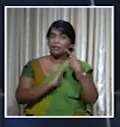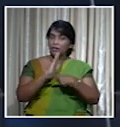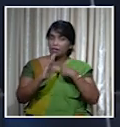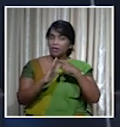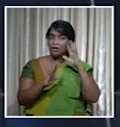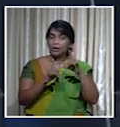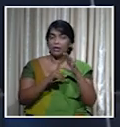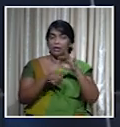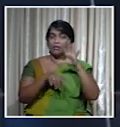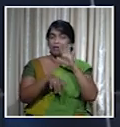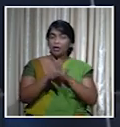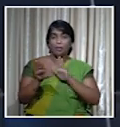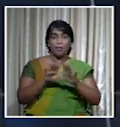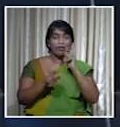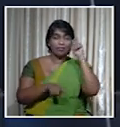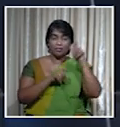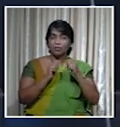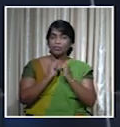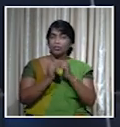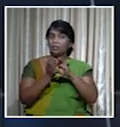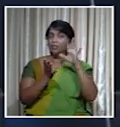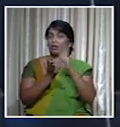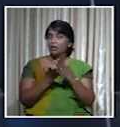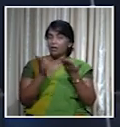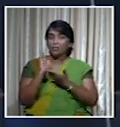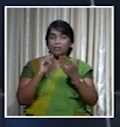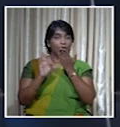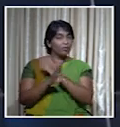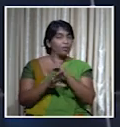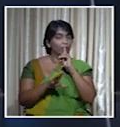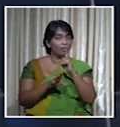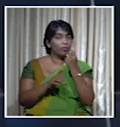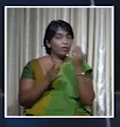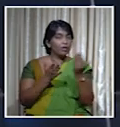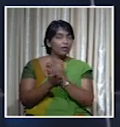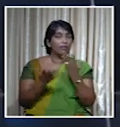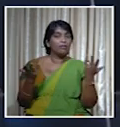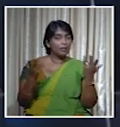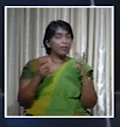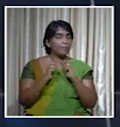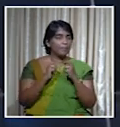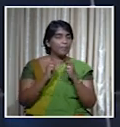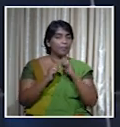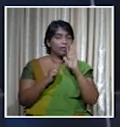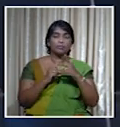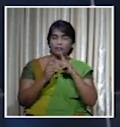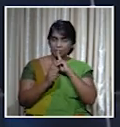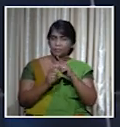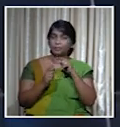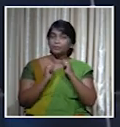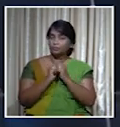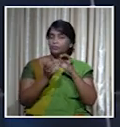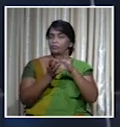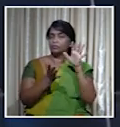ඉන්න මේ ඩෙංගු මර්ධන සේවකීන්ව විස්තර නොකර යන්නෙත් අර මම මුලින් කියපු මුදල් වෙන් නොකිරීමේ ප්‍රශ්නයත් එක්ක. ඒ නිසා වහාම එය